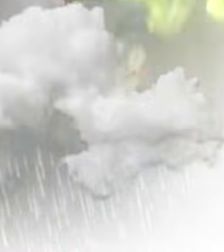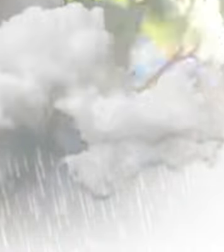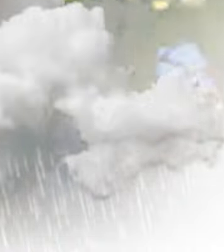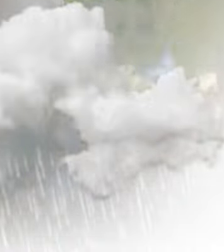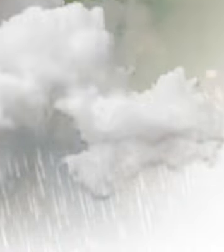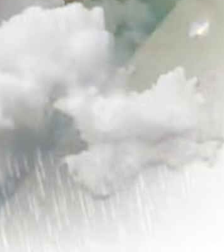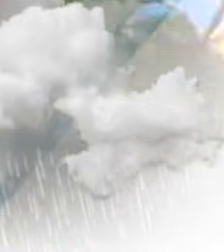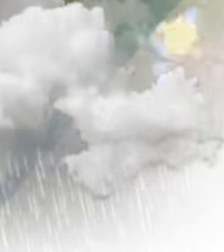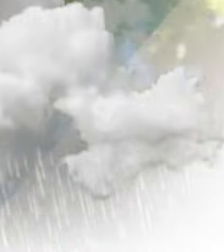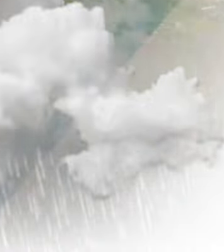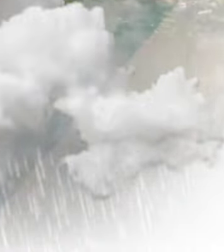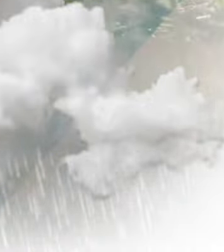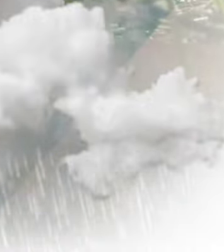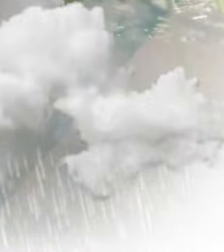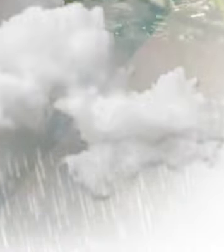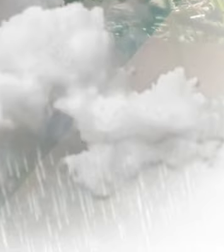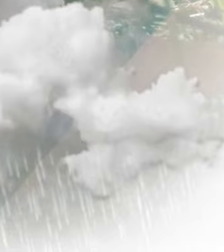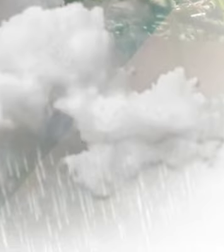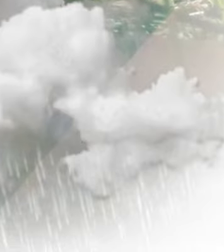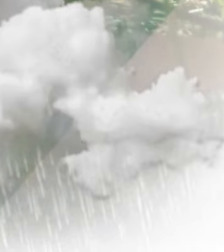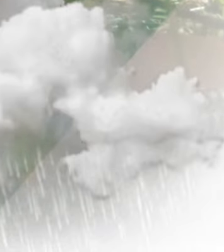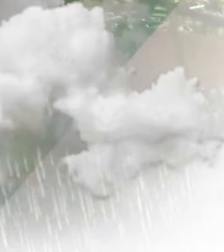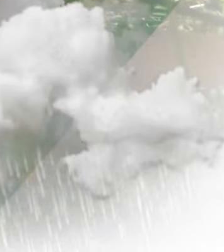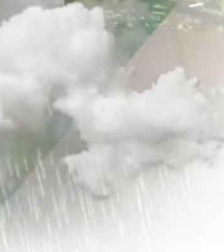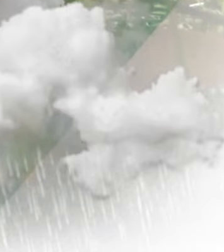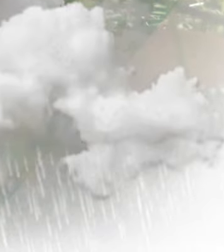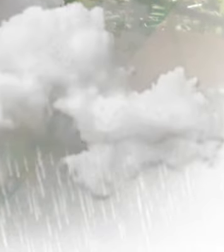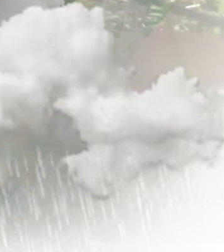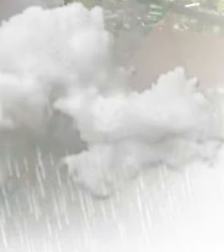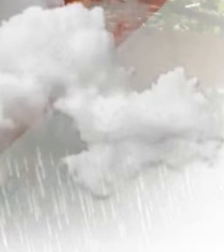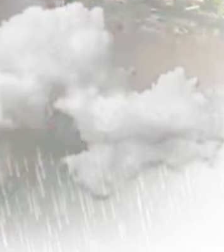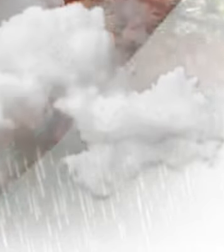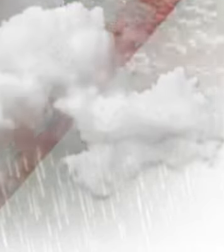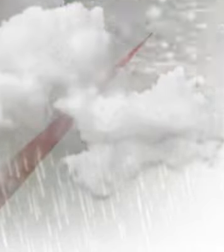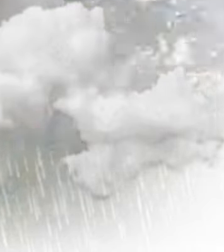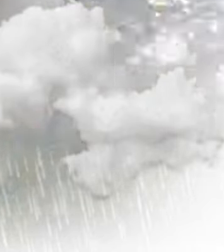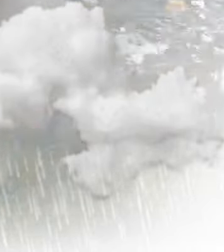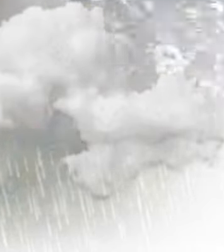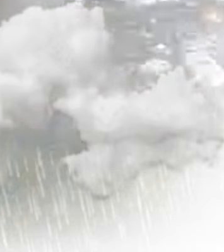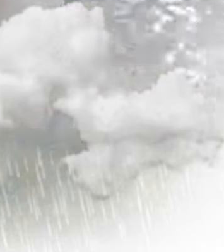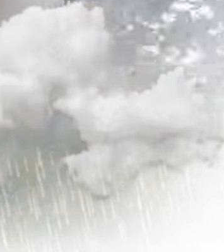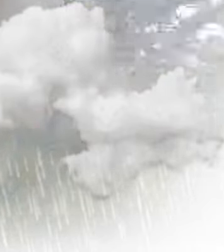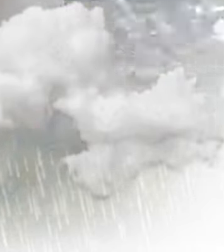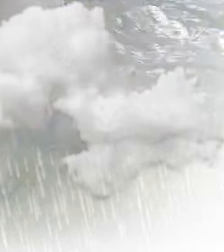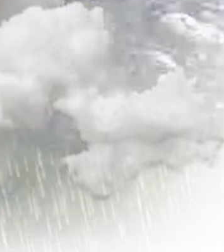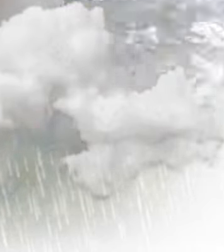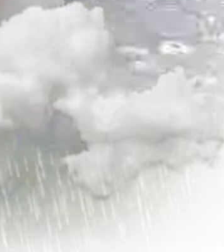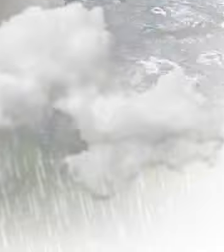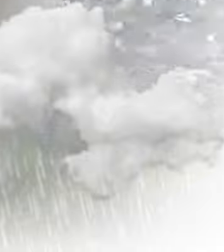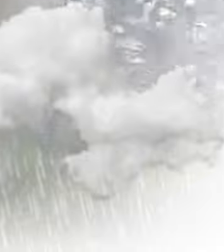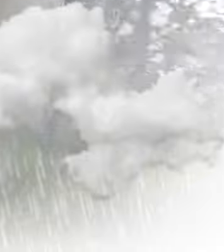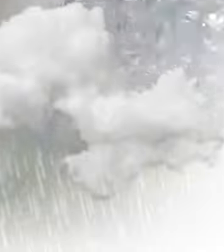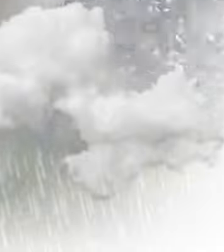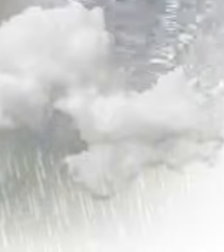вечером и до плюс 12 днем. Пахмурно, дождь. Ветер заходний 5-8 метров на секунду с порывами